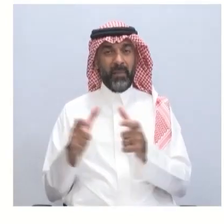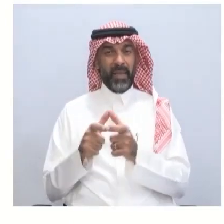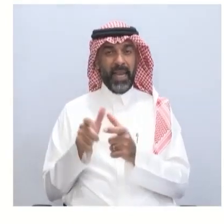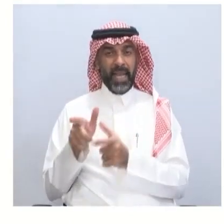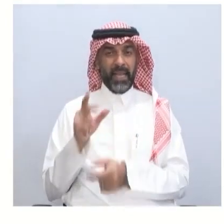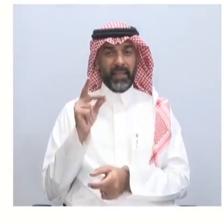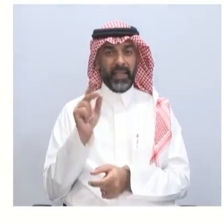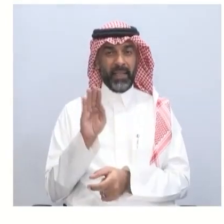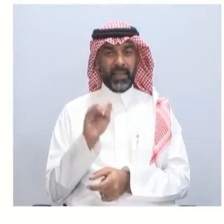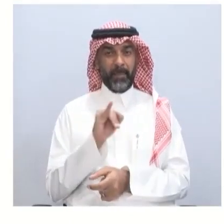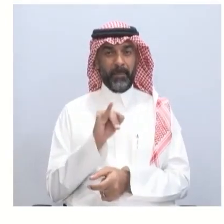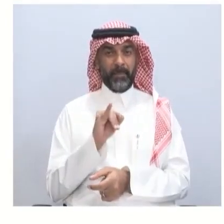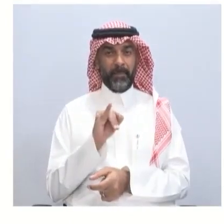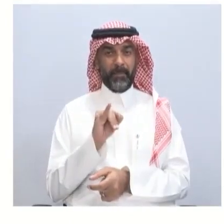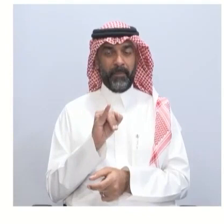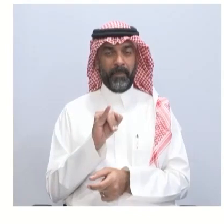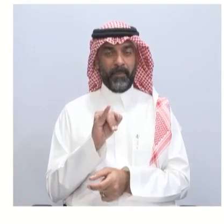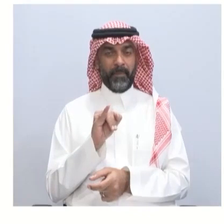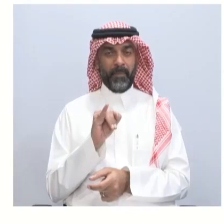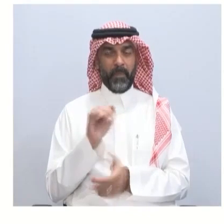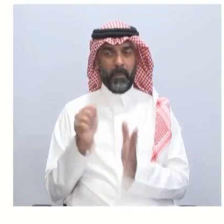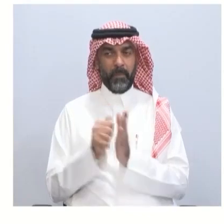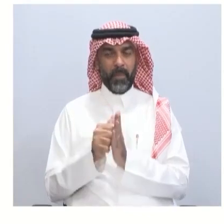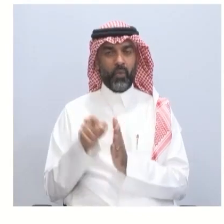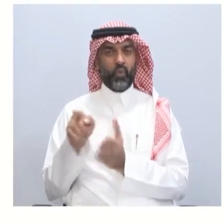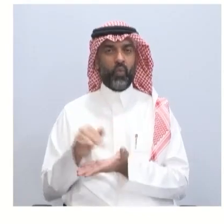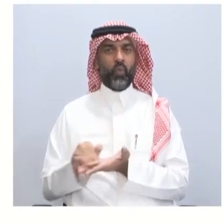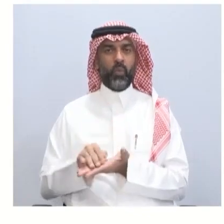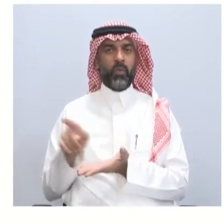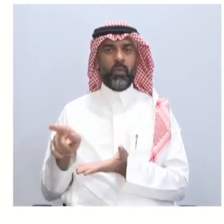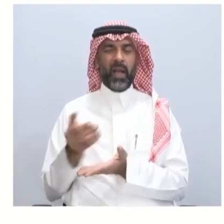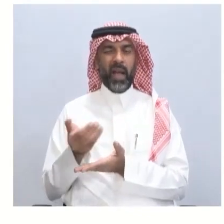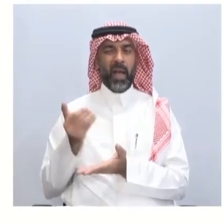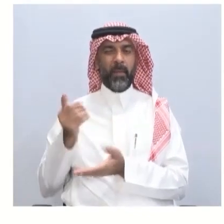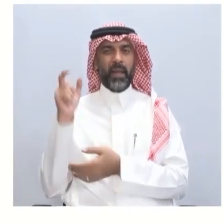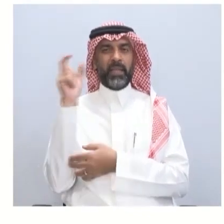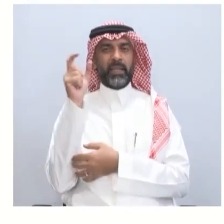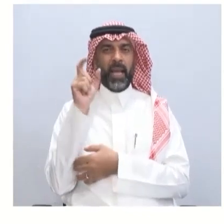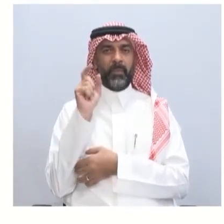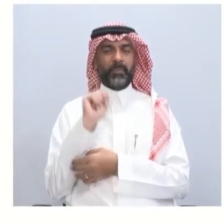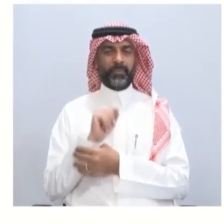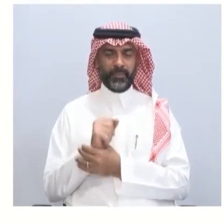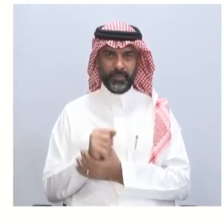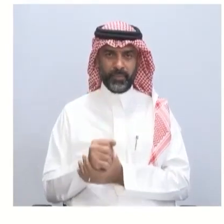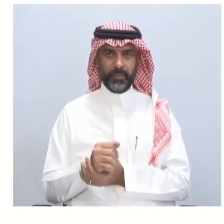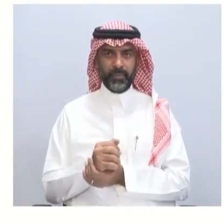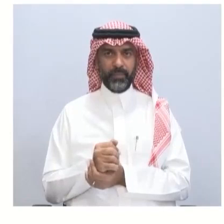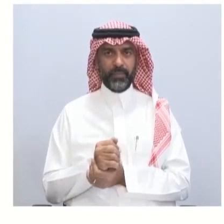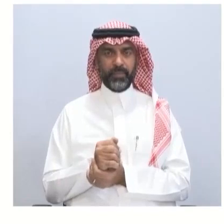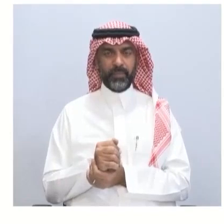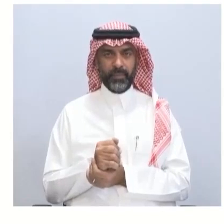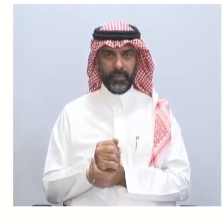ابنائي كانت تسكن في هذا الموضع قبل الاسلام وهي قبيله ماذا طسم